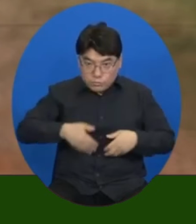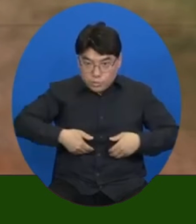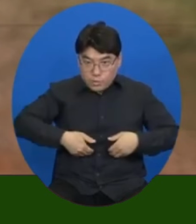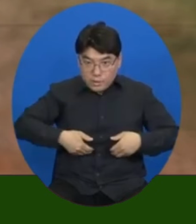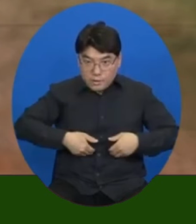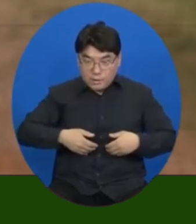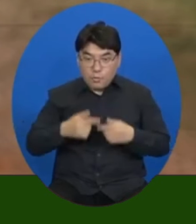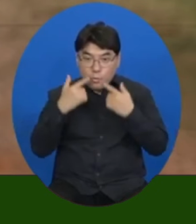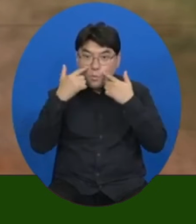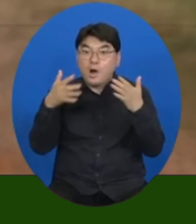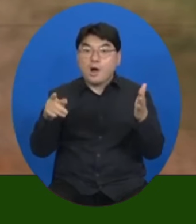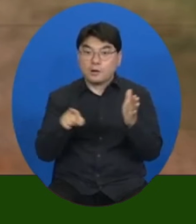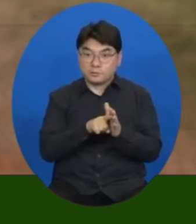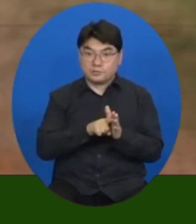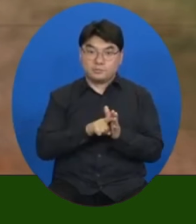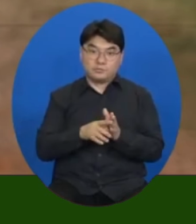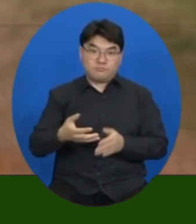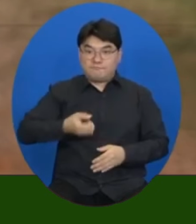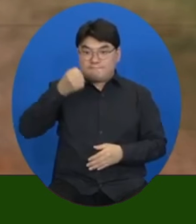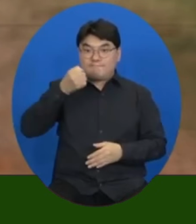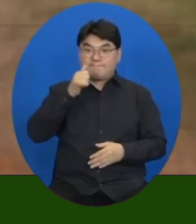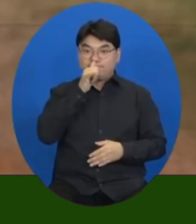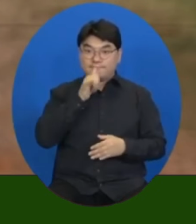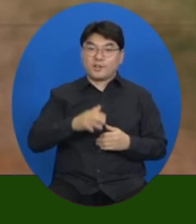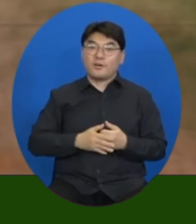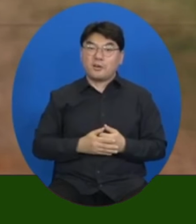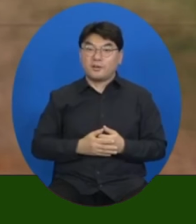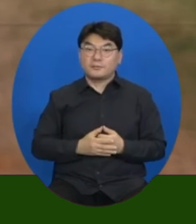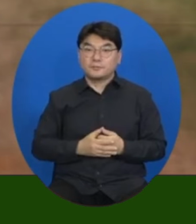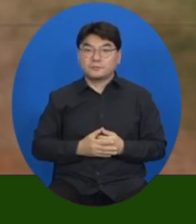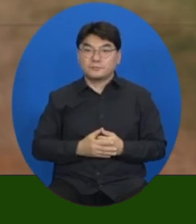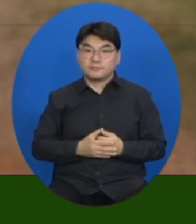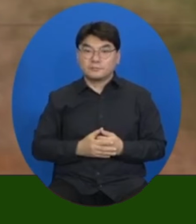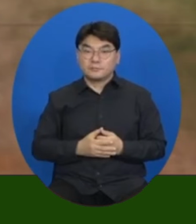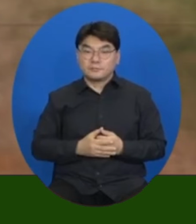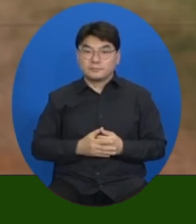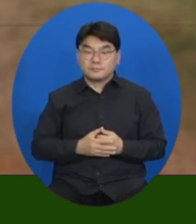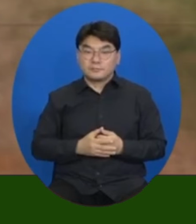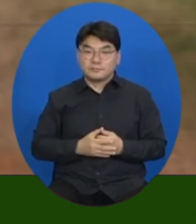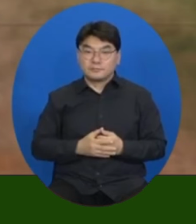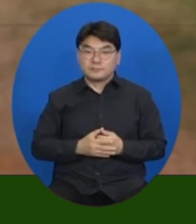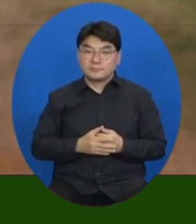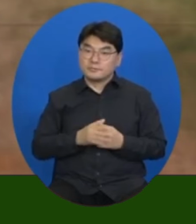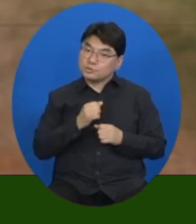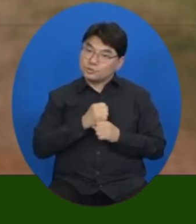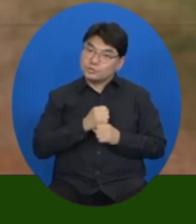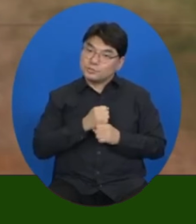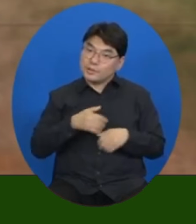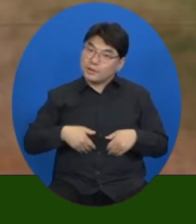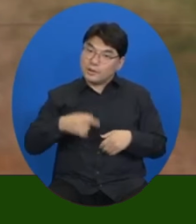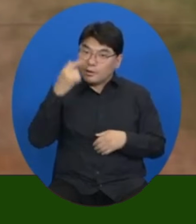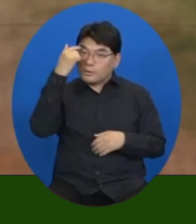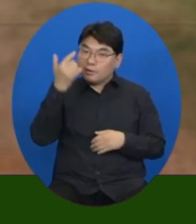있습니다 오직 예수님만이 구원해 길이라고 너무 확신 있게 주의하셔야 될까요